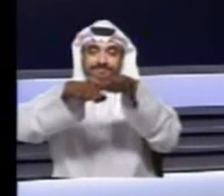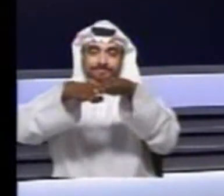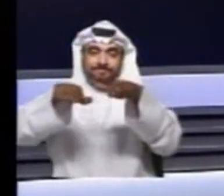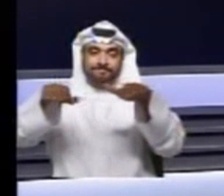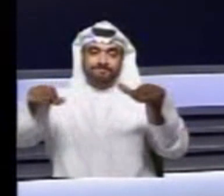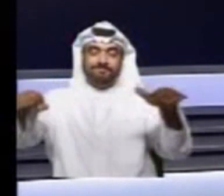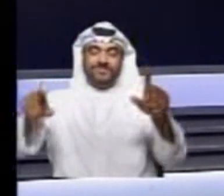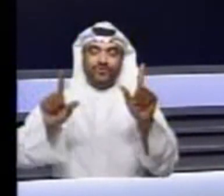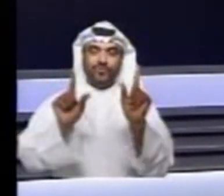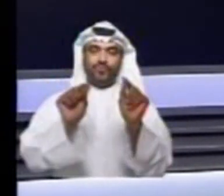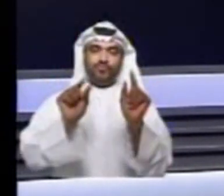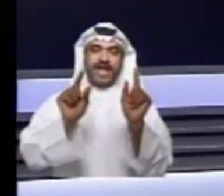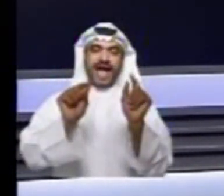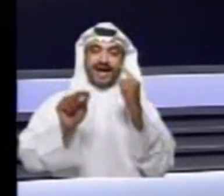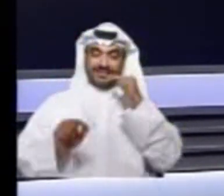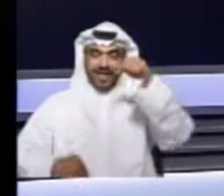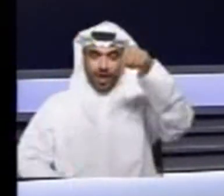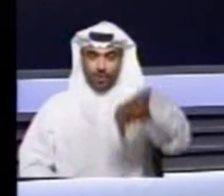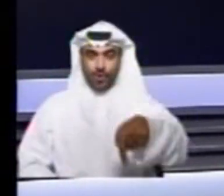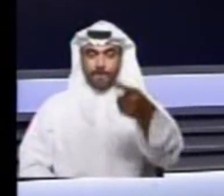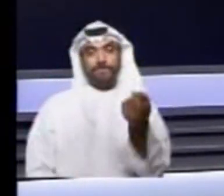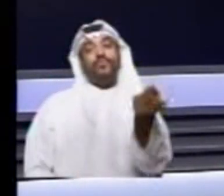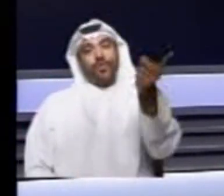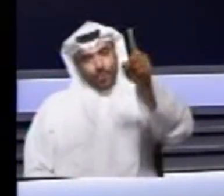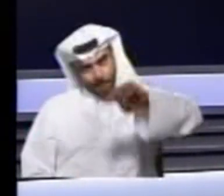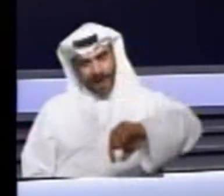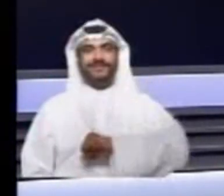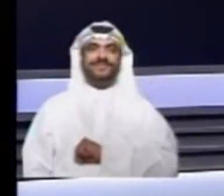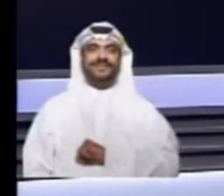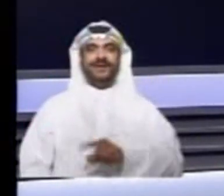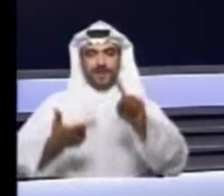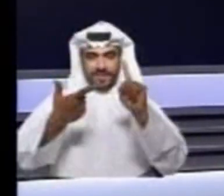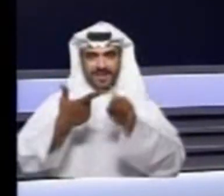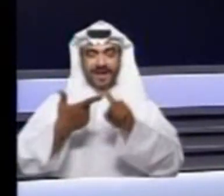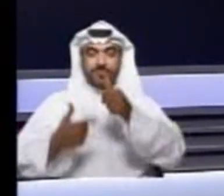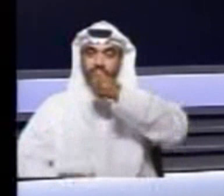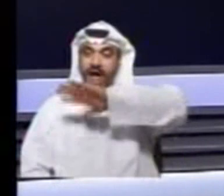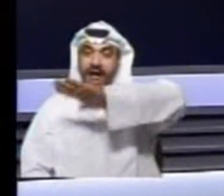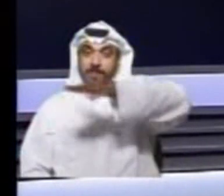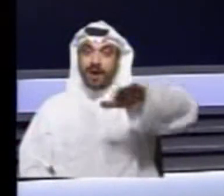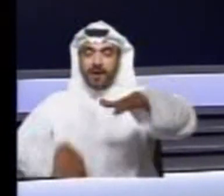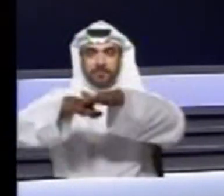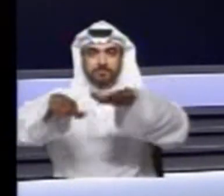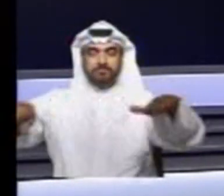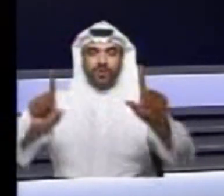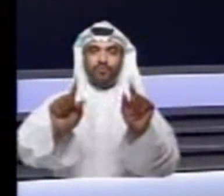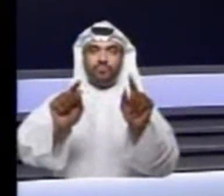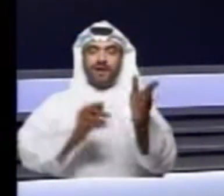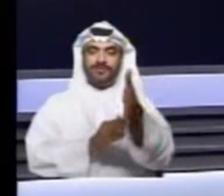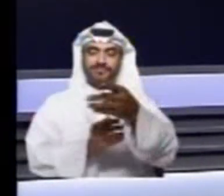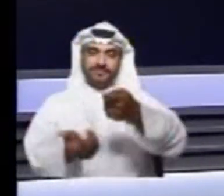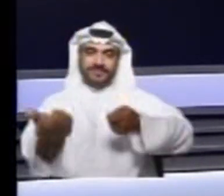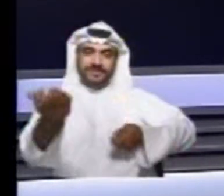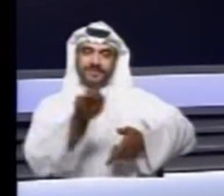ل 28 كيلومتر في الساعة اليوم وباكر، والبحر أيضا خفيف إلى معتدل راح يكون من 1 إلى 3 قدم. درجة الحرارة